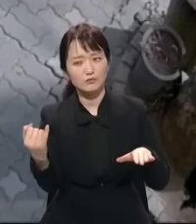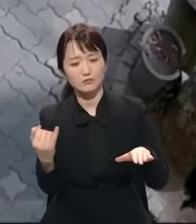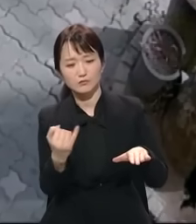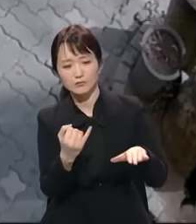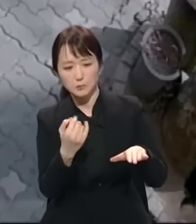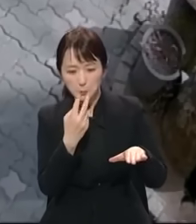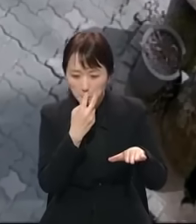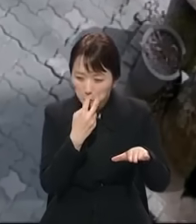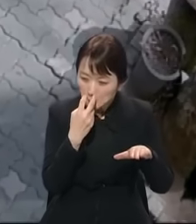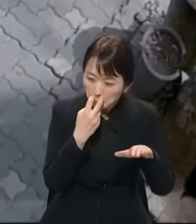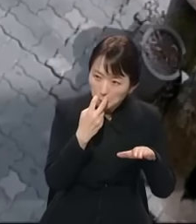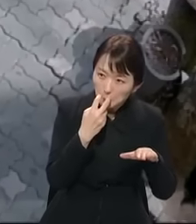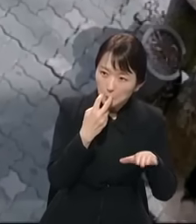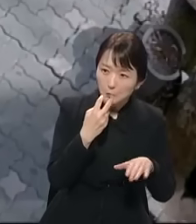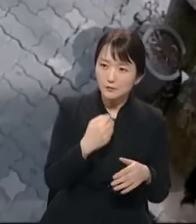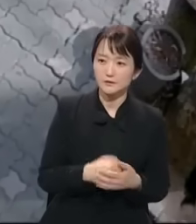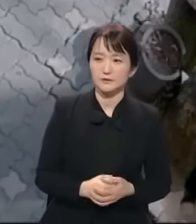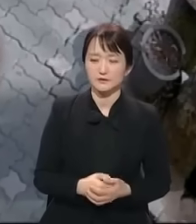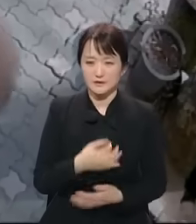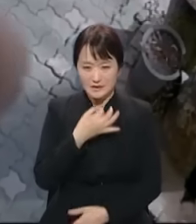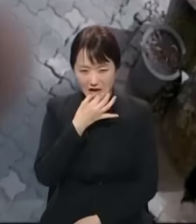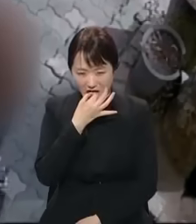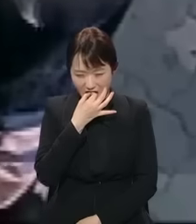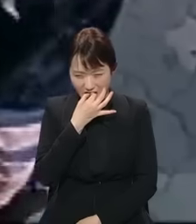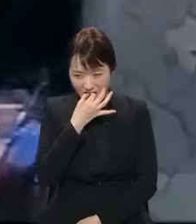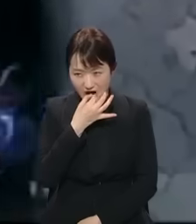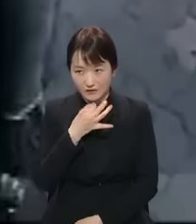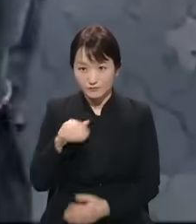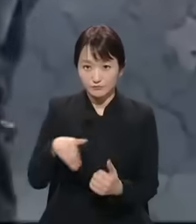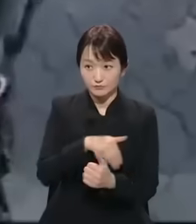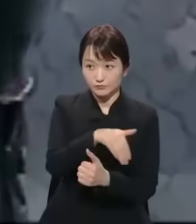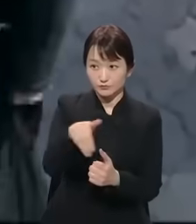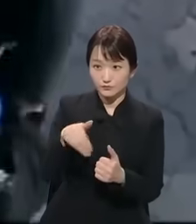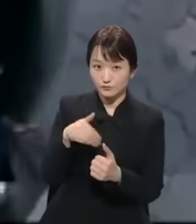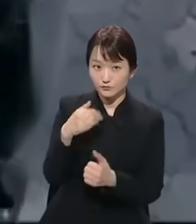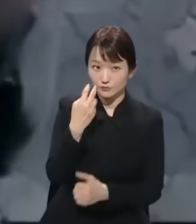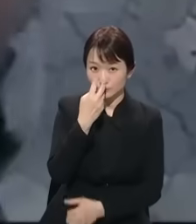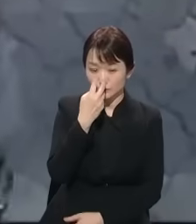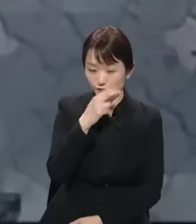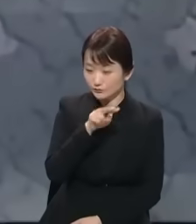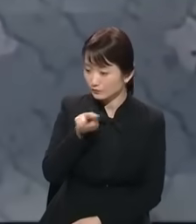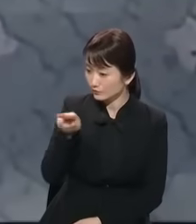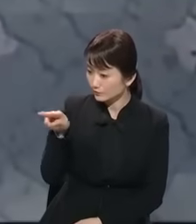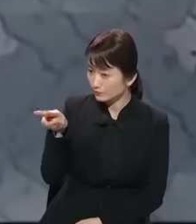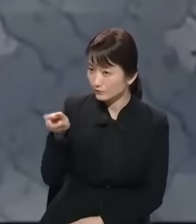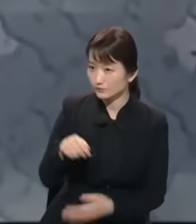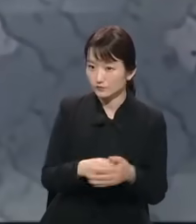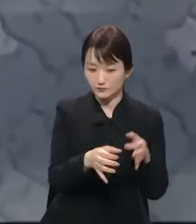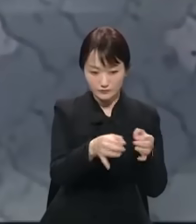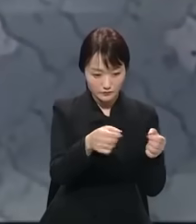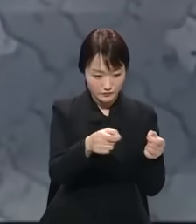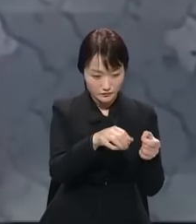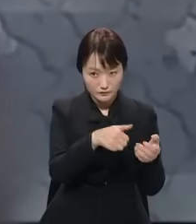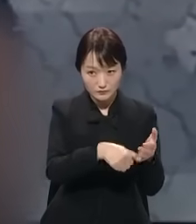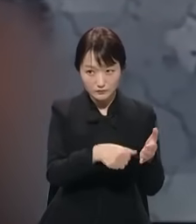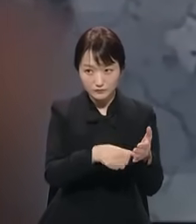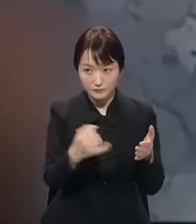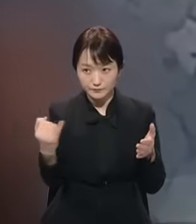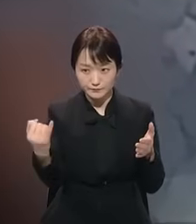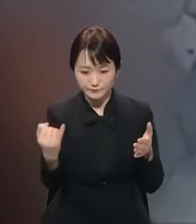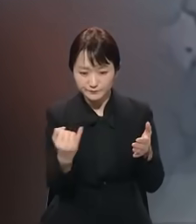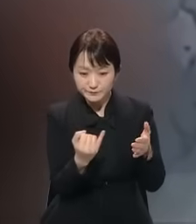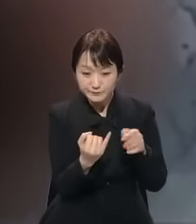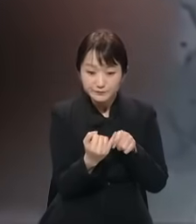막 살피죠. 순간 물욕이 스멀스멀. 자, 주변 스캐닝과 동시에 가게 앞 물건을 향해서